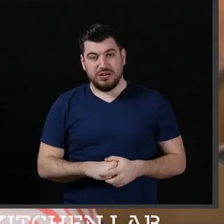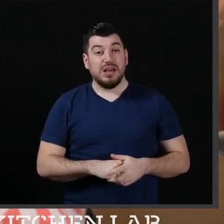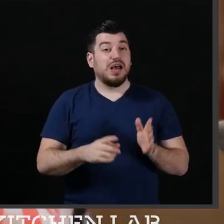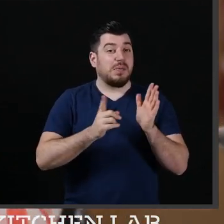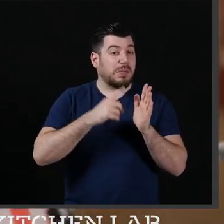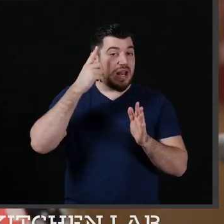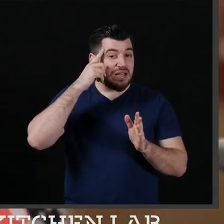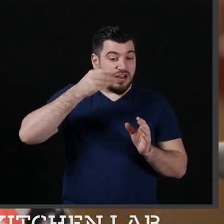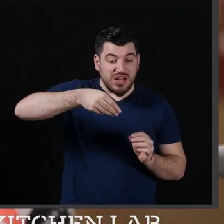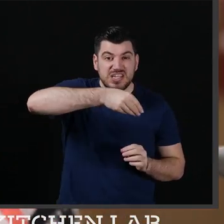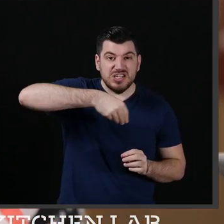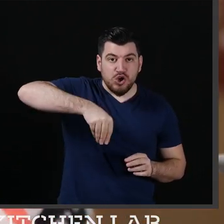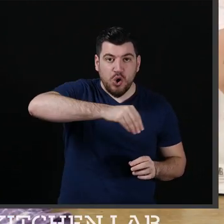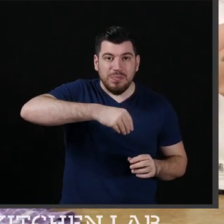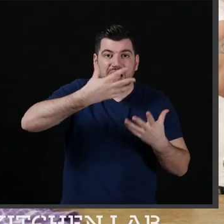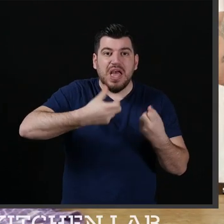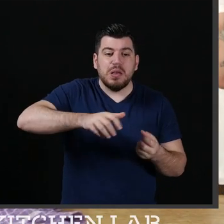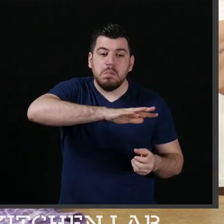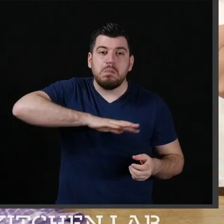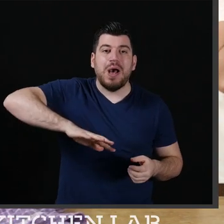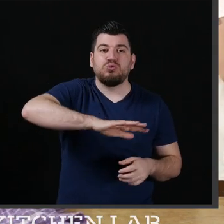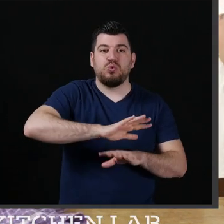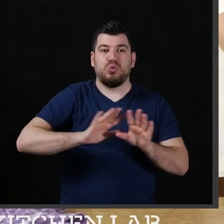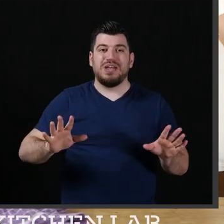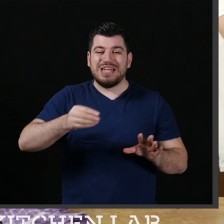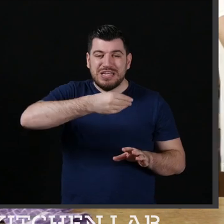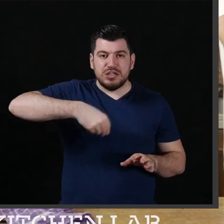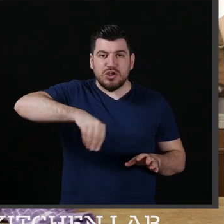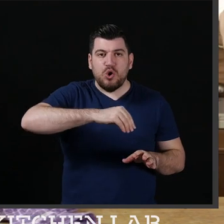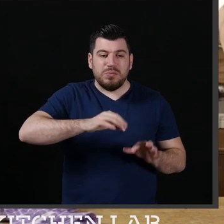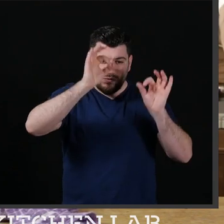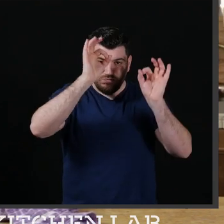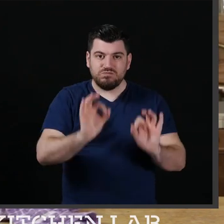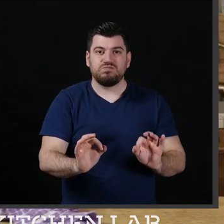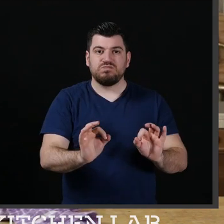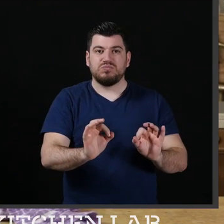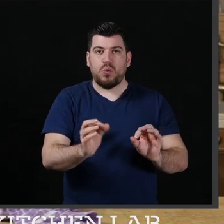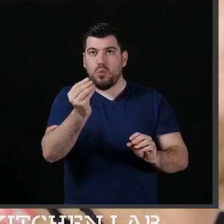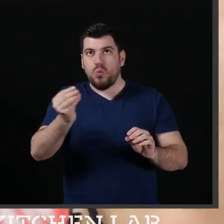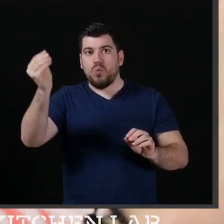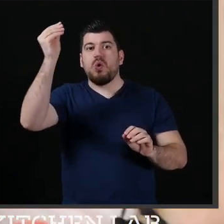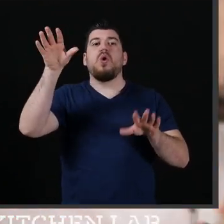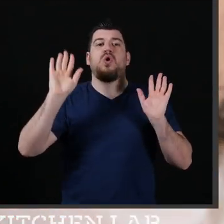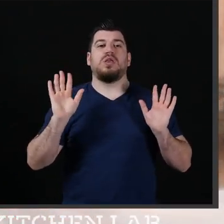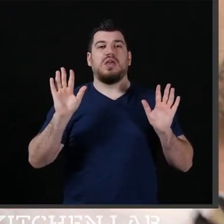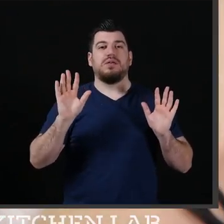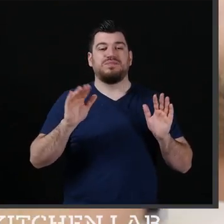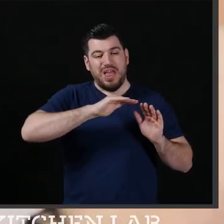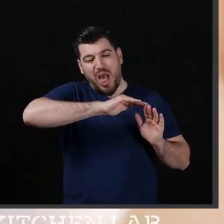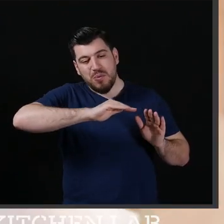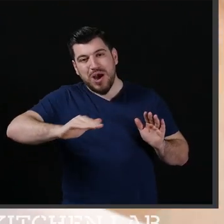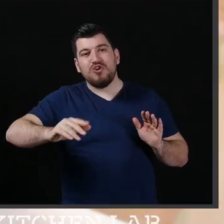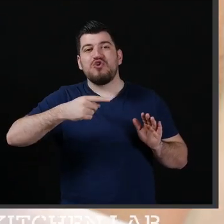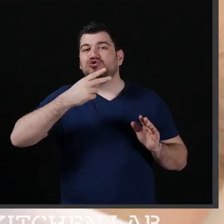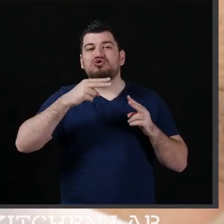σιροπιασμένη παντού. Είναι σιροπιασμένη όσο πρέπει. Από πάνω έχει την γκανάζ που είναι λίγο πικρή και ισορροπεί τη